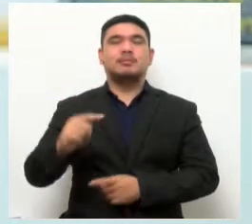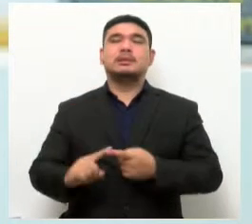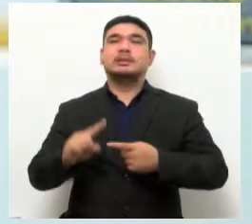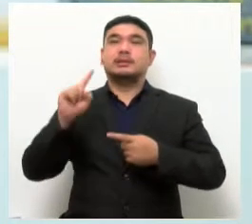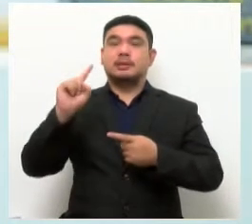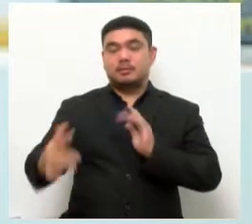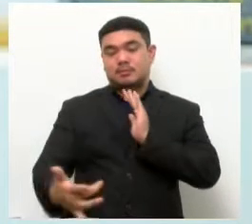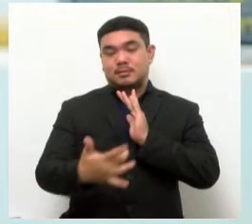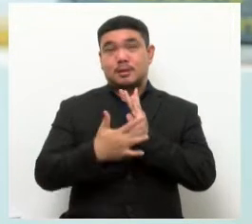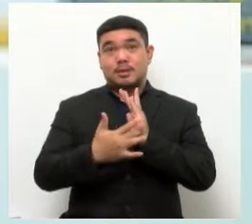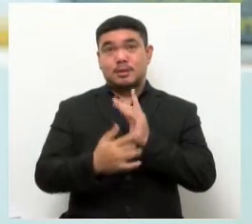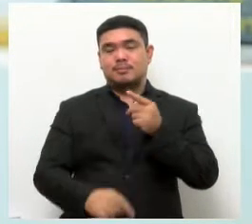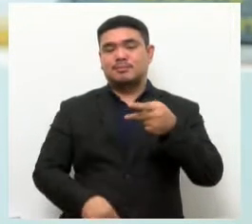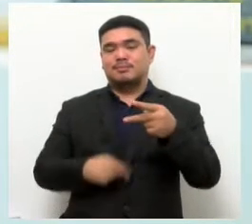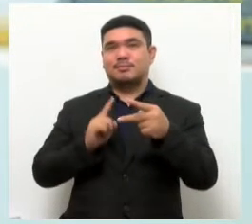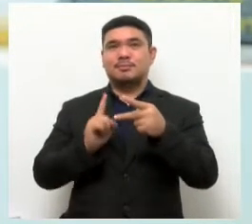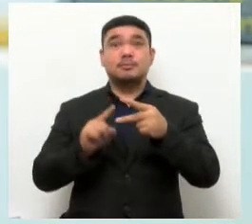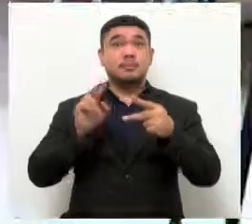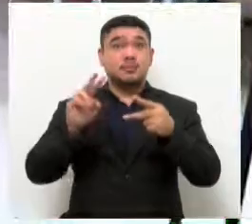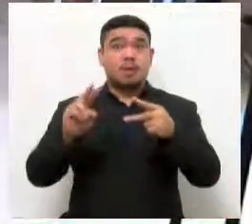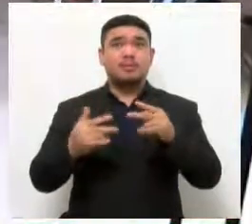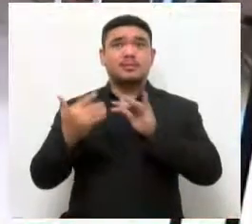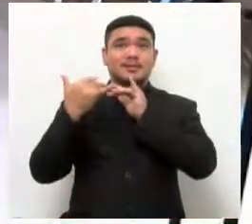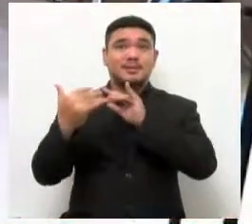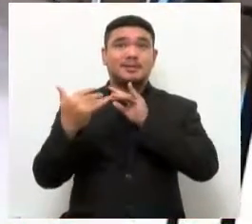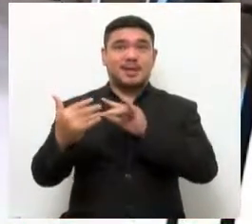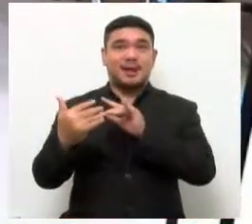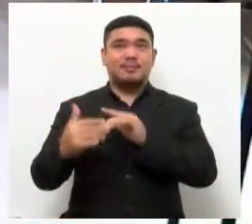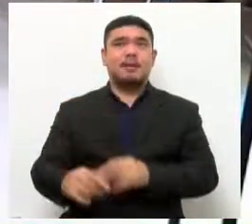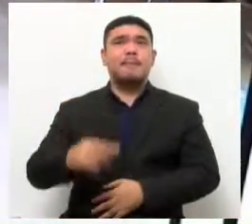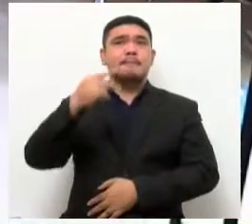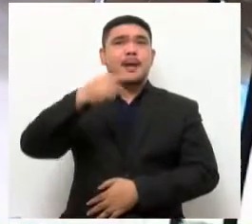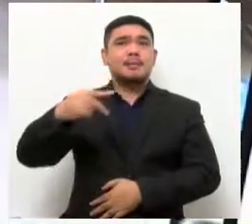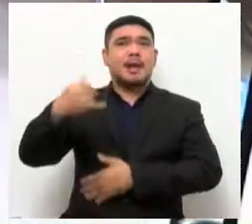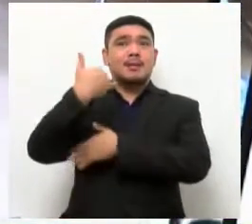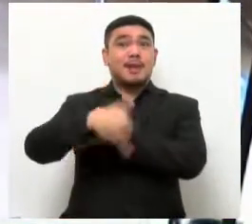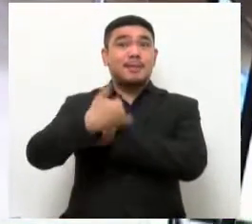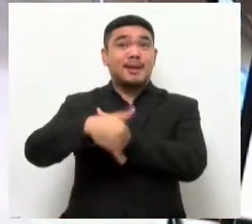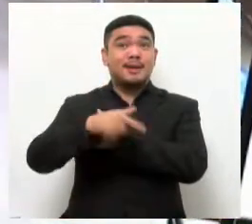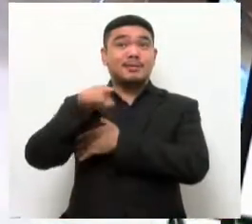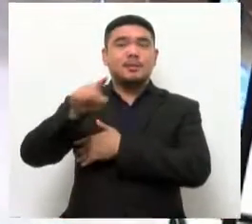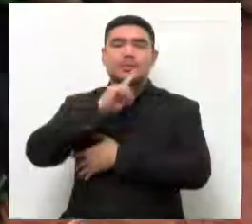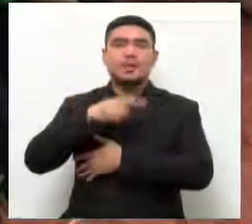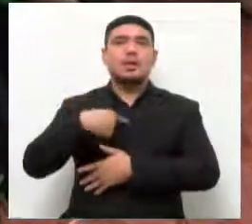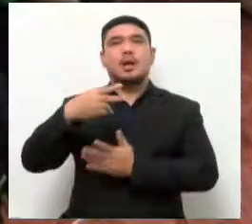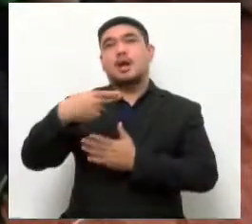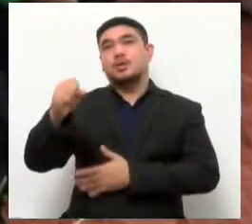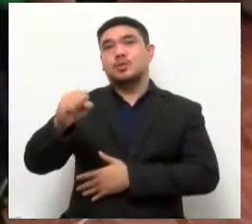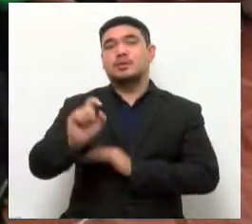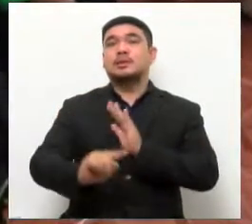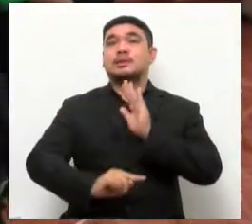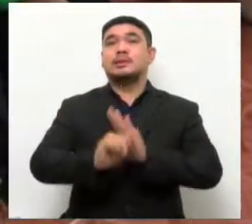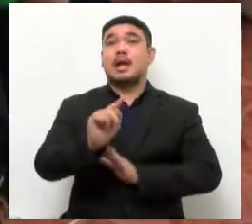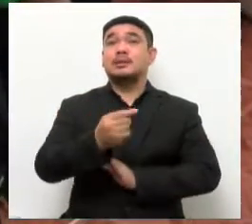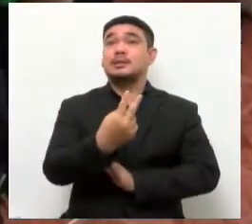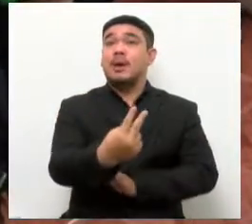านเทคโนโลยี2ด้านการสื่อสารแบบไร้พรมแดนสำนักงานเขตพื้นที่การศึกษาประถมศึกษาตากเขต2